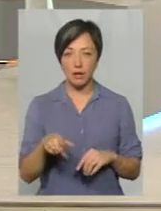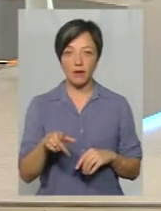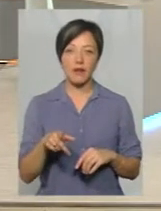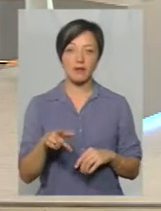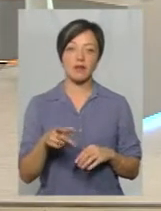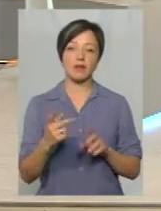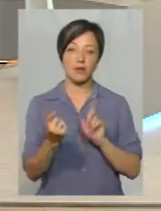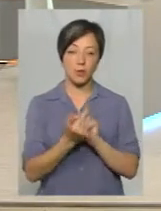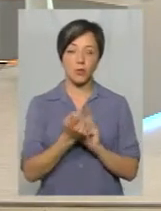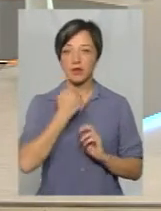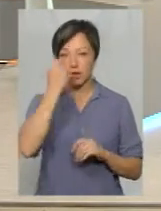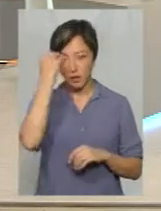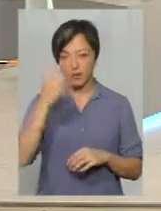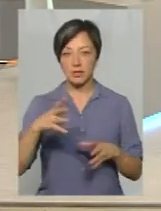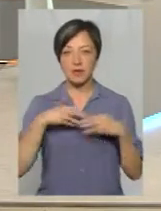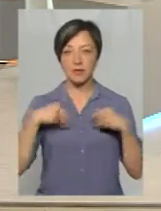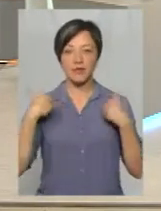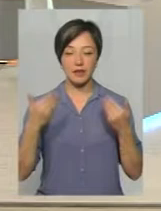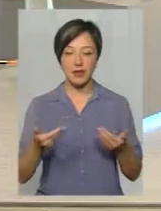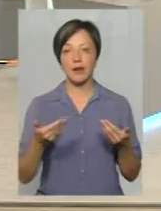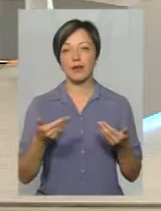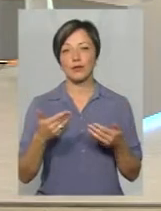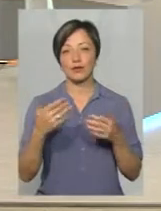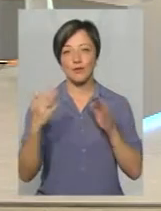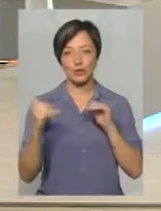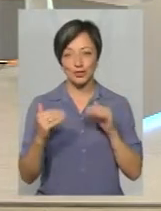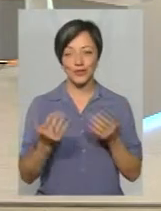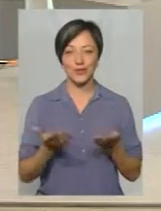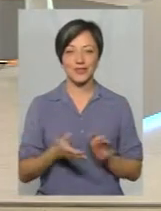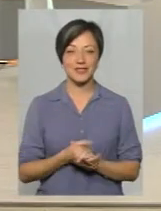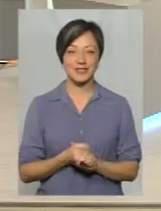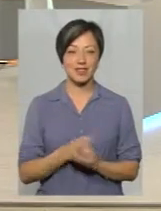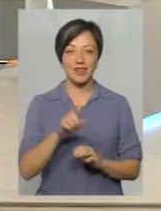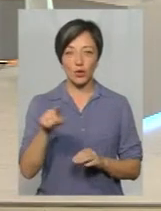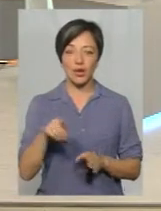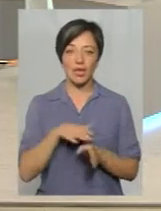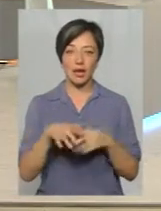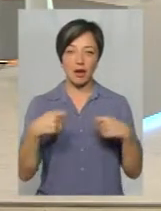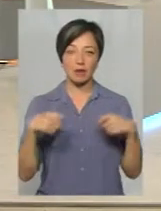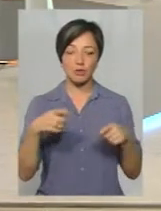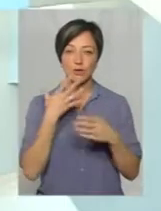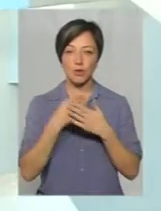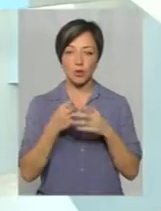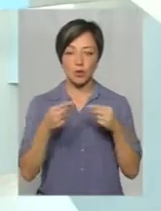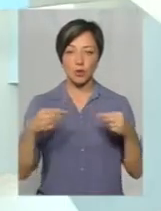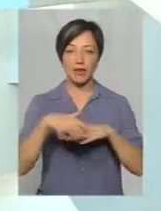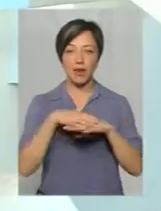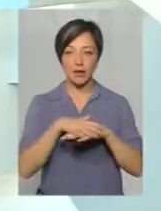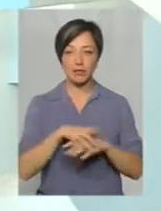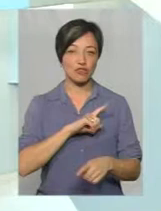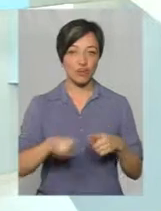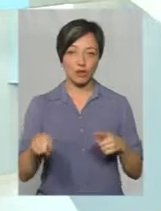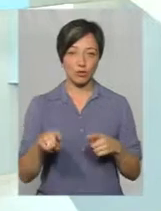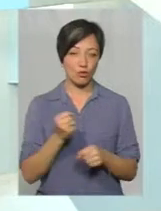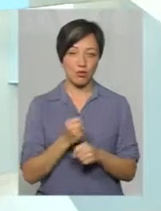виходять, дякують. З нами вітаються, з нами прощаються. Вони реалізовують свою продукцію на ринку. Це роблять досить